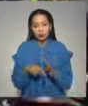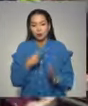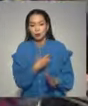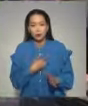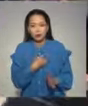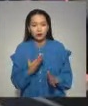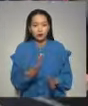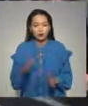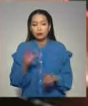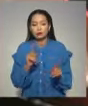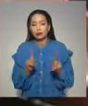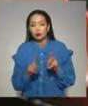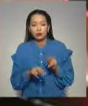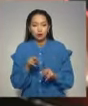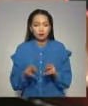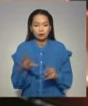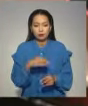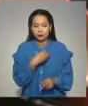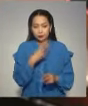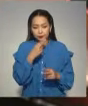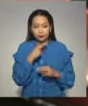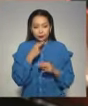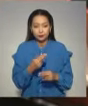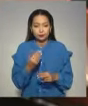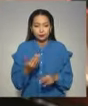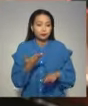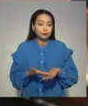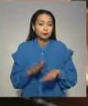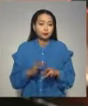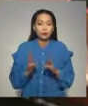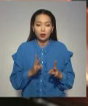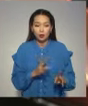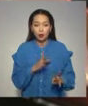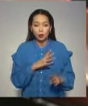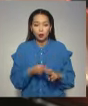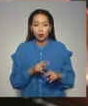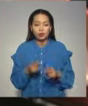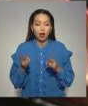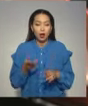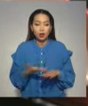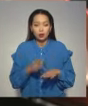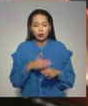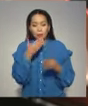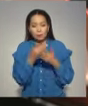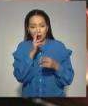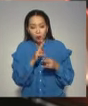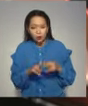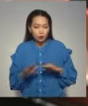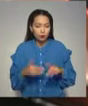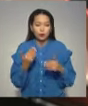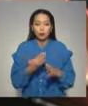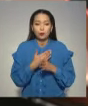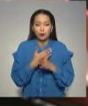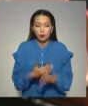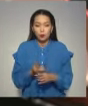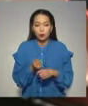де көңіліміз жай табады. Олар ауыр жарақат алған. Осындай ауыр жағдайда жақындарынан айырылғаннан кейін оларға